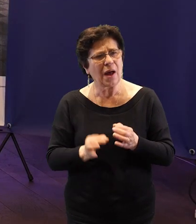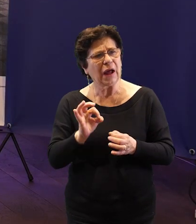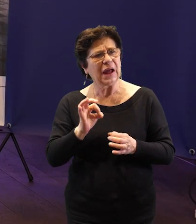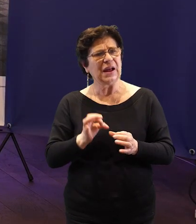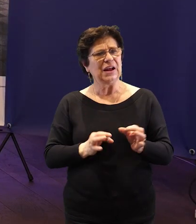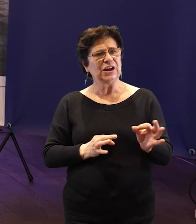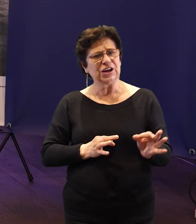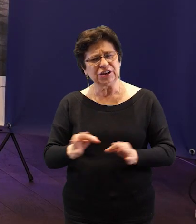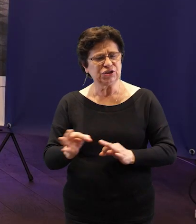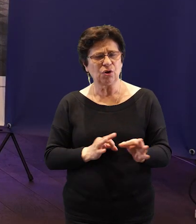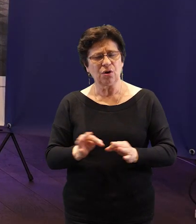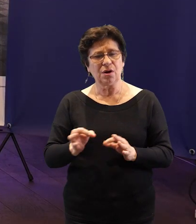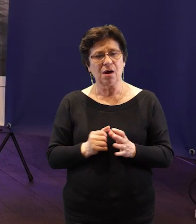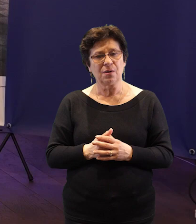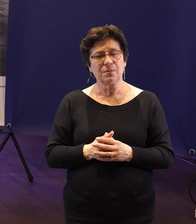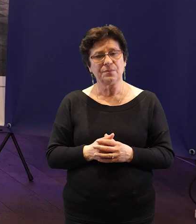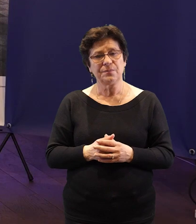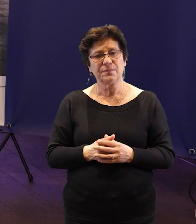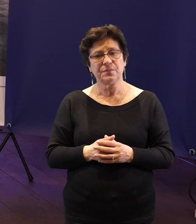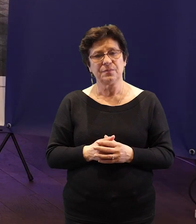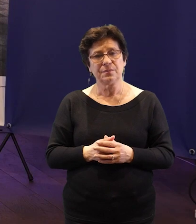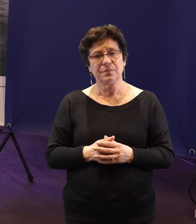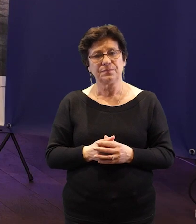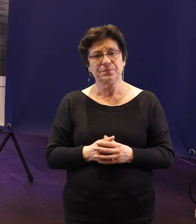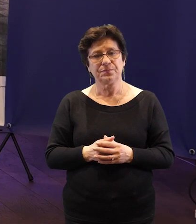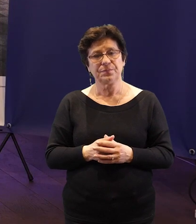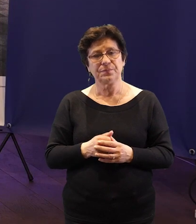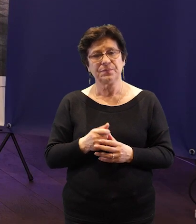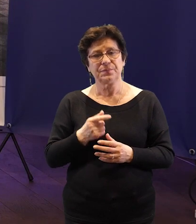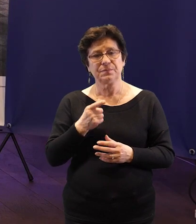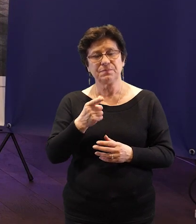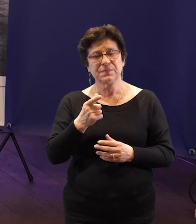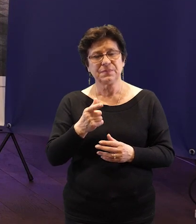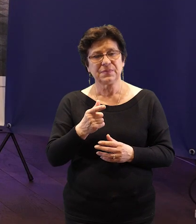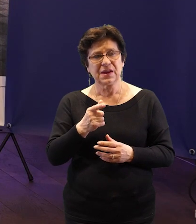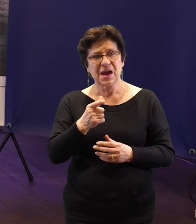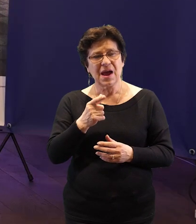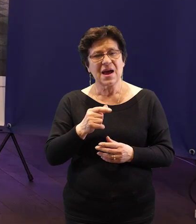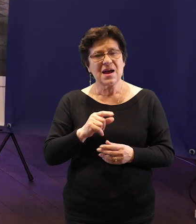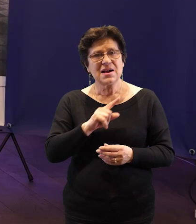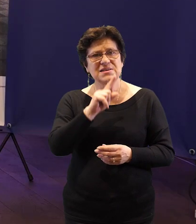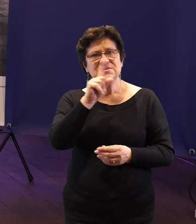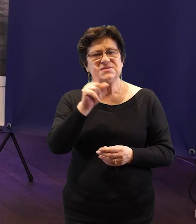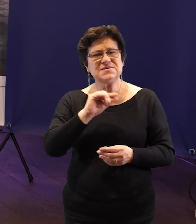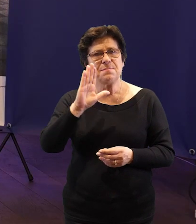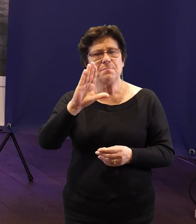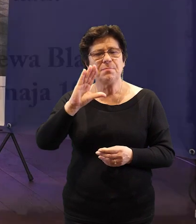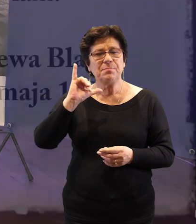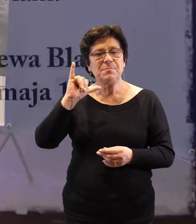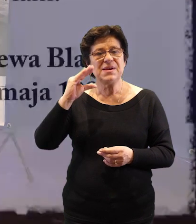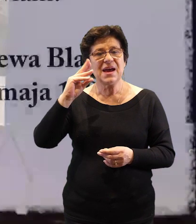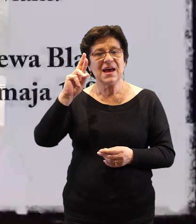historię, która mnie interesuje. No i pan Zbierański, który był świadkiem tego,